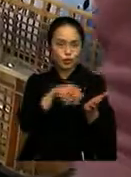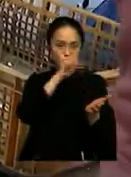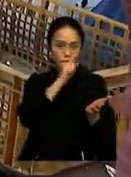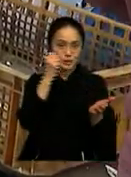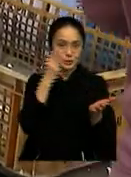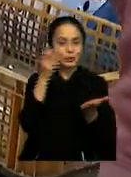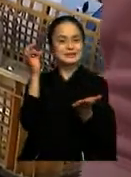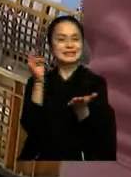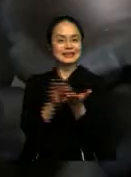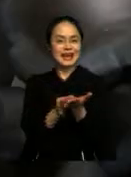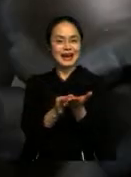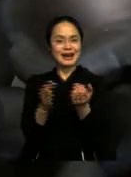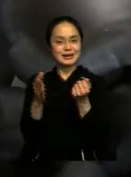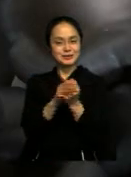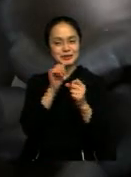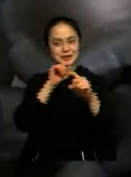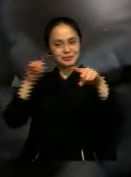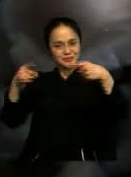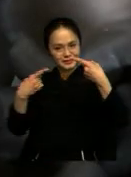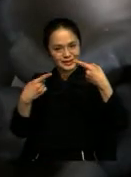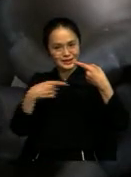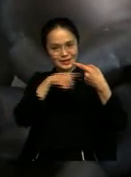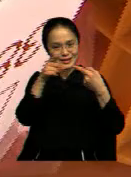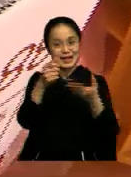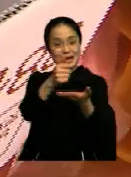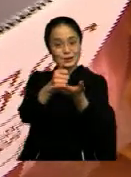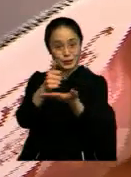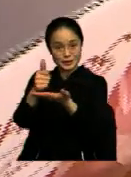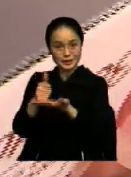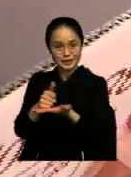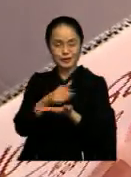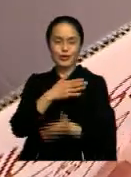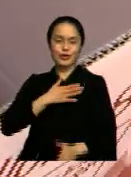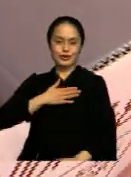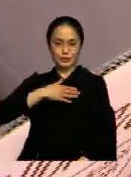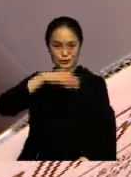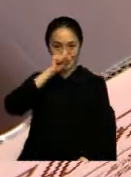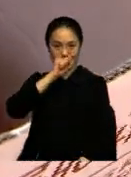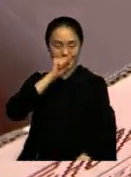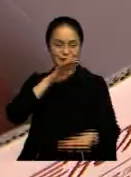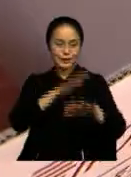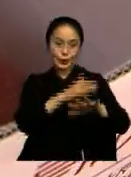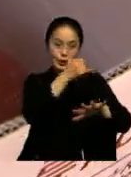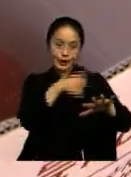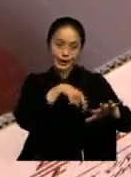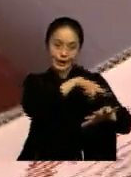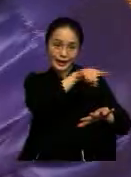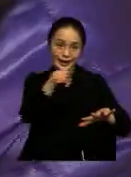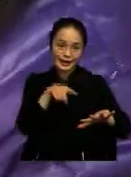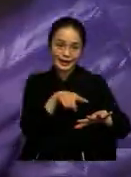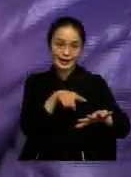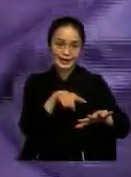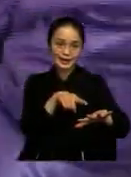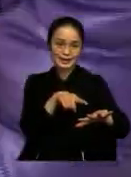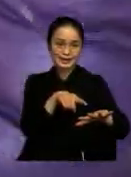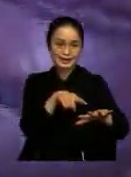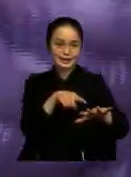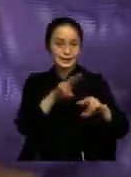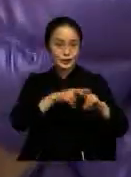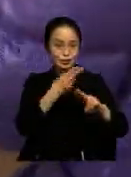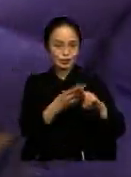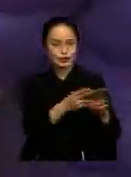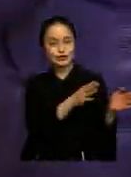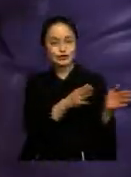더욱 풍성하게 장식하고 있는 연천군과 포천시의 명품 농산물들. 누군가에게 전해질 선물